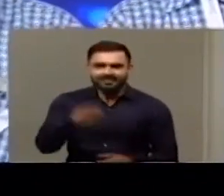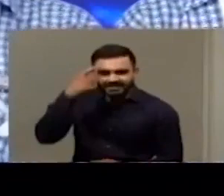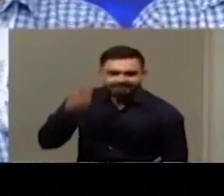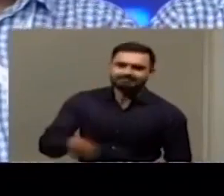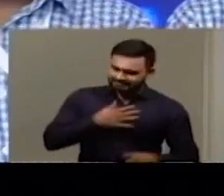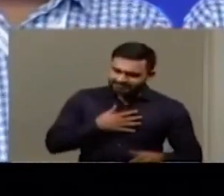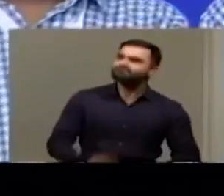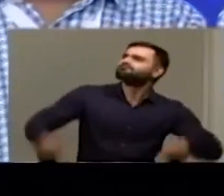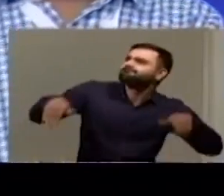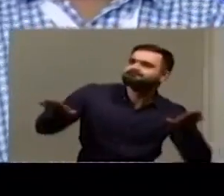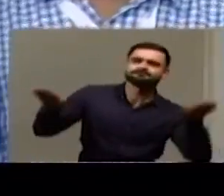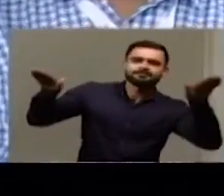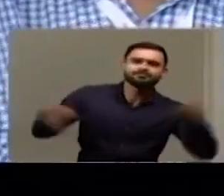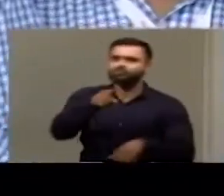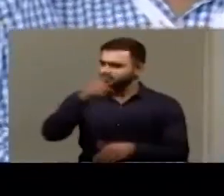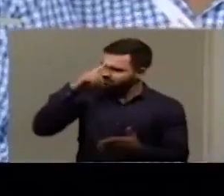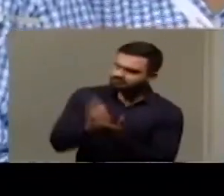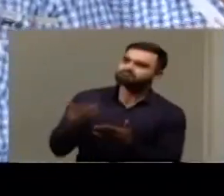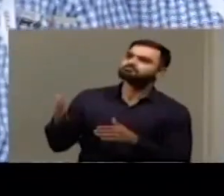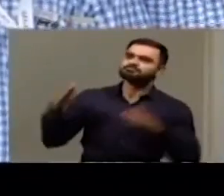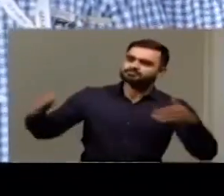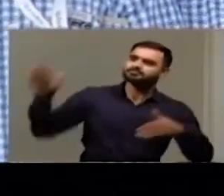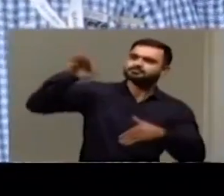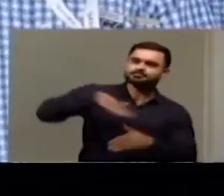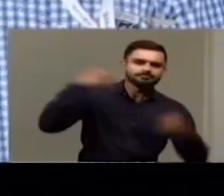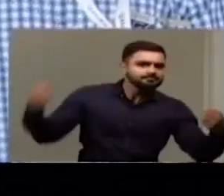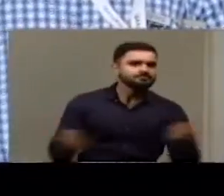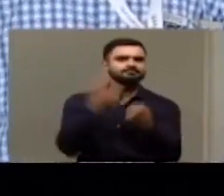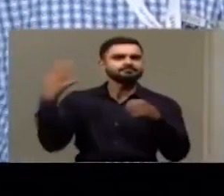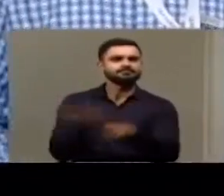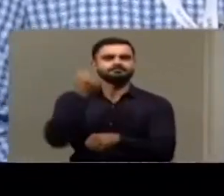सोच ले अब तोड़ना है, तू सोच पहाड़ से बिड़ना है।